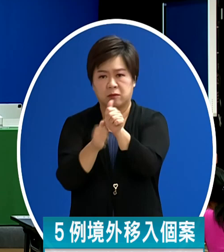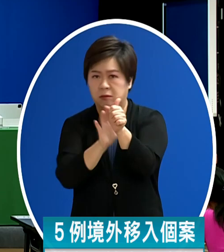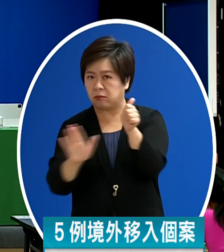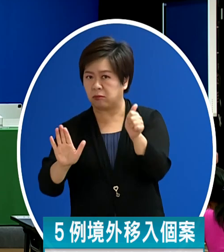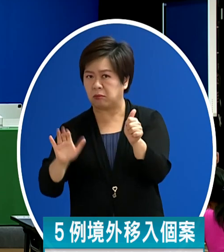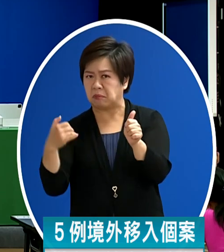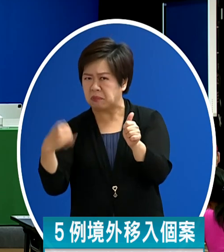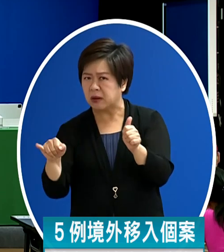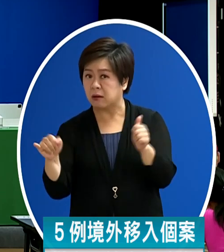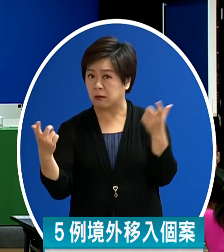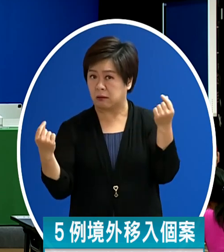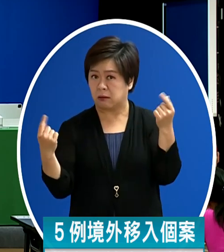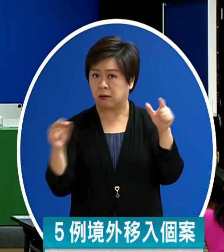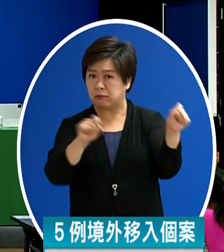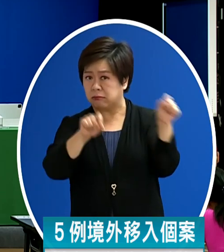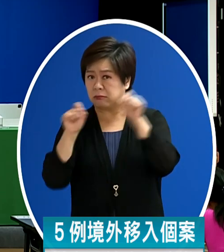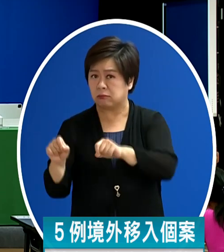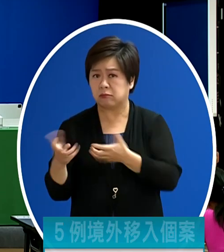用吗？谢谢。